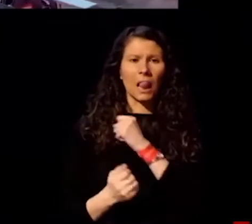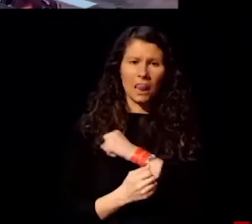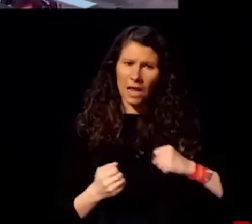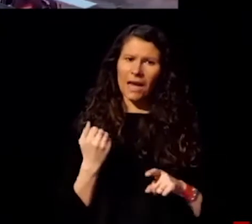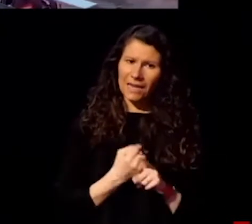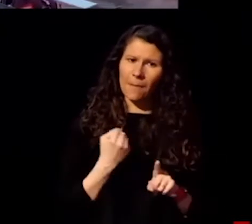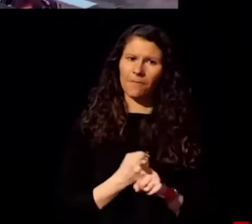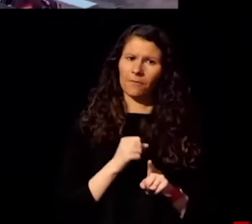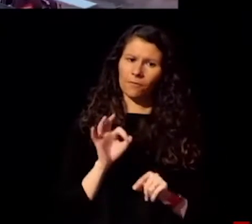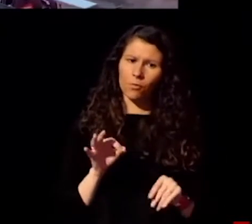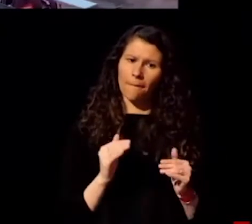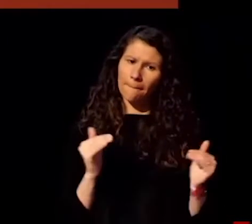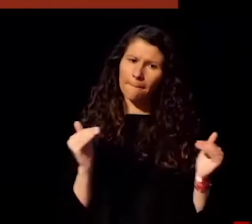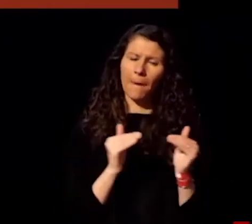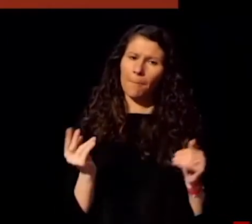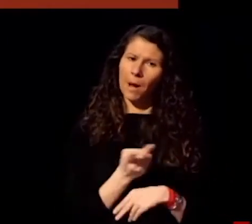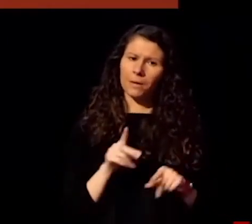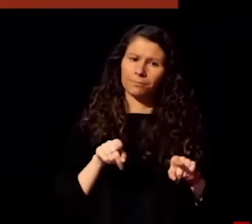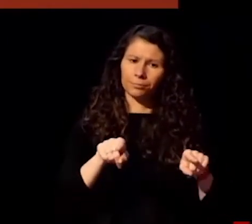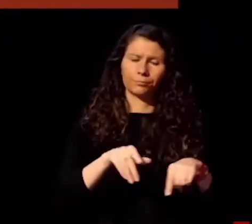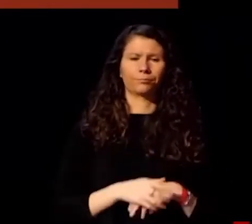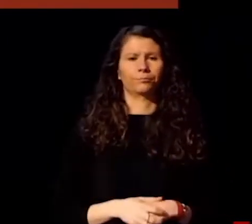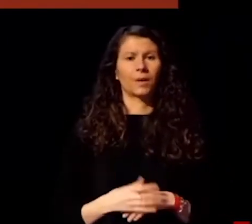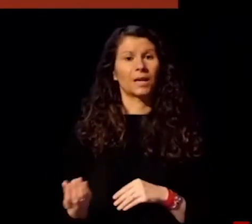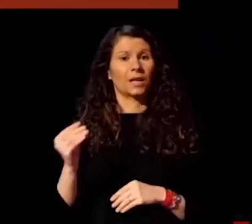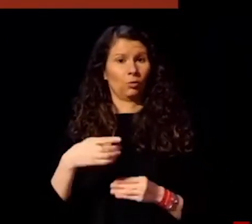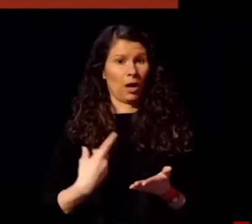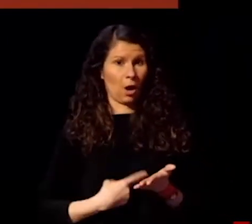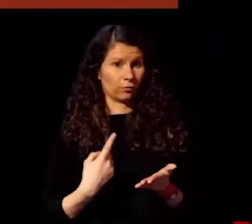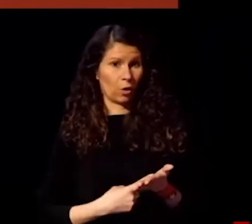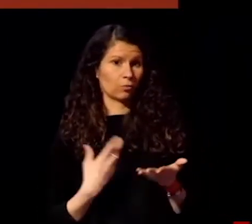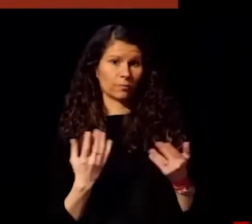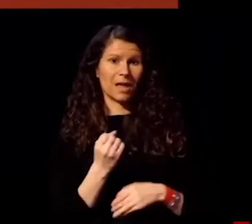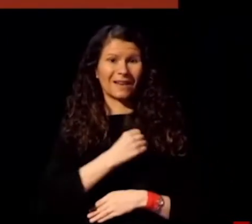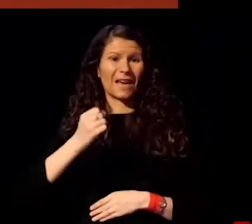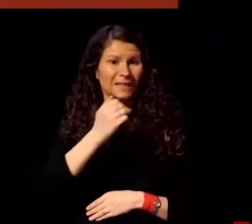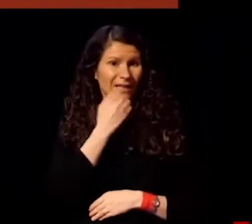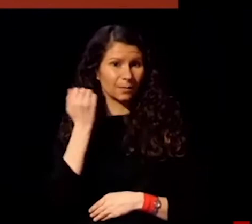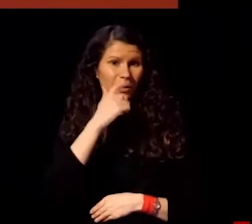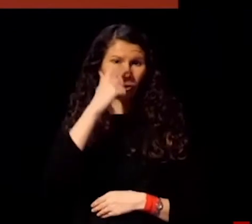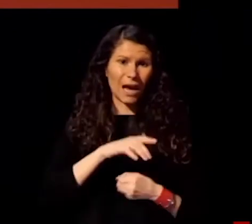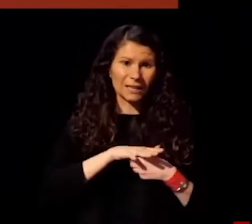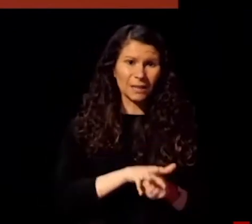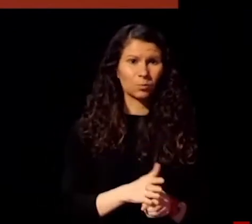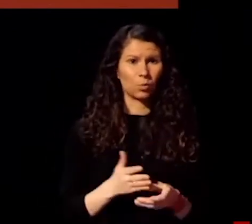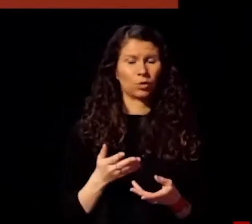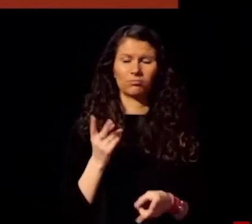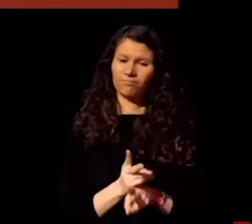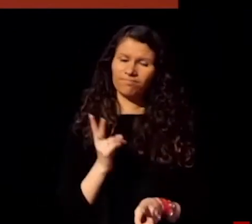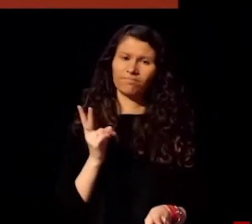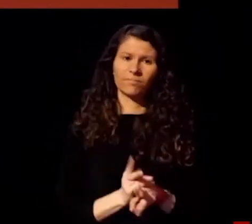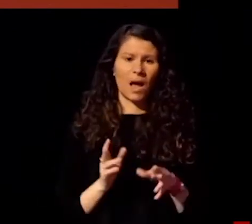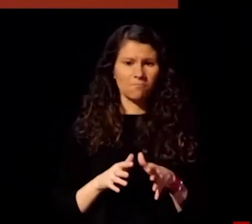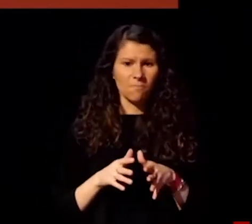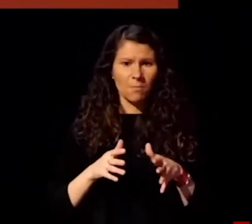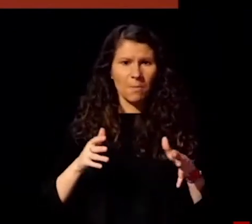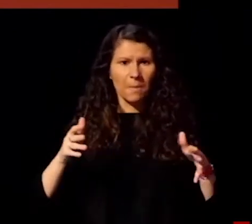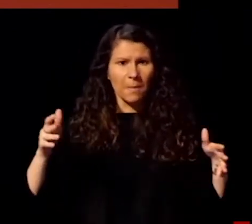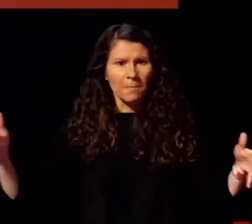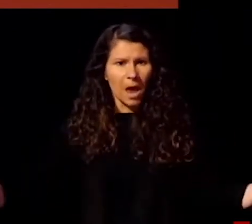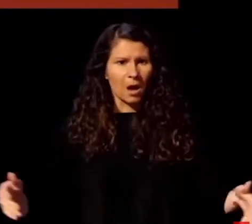kommen weitere herausforderungen rechtsextremismus und rassismus finden zunehmend wieder halt